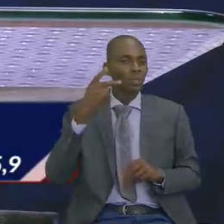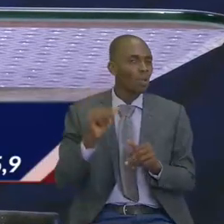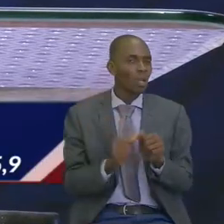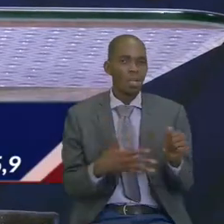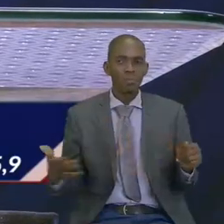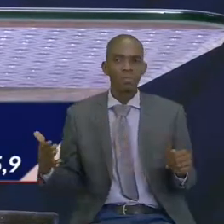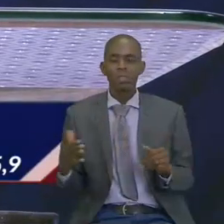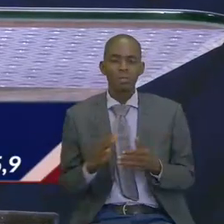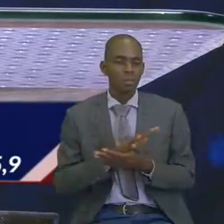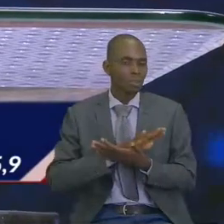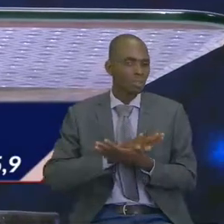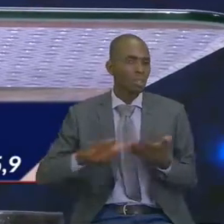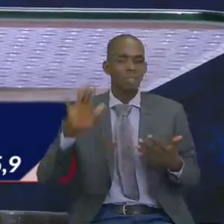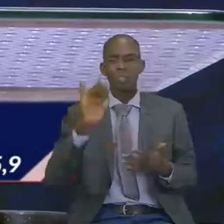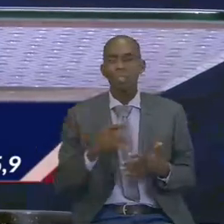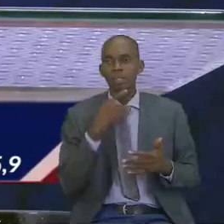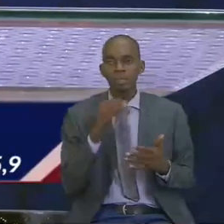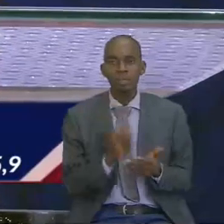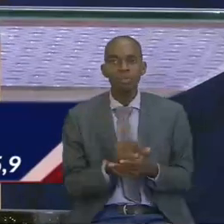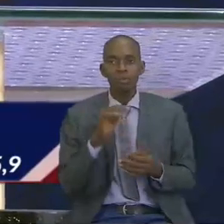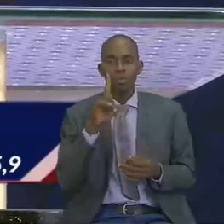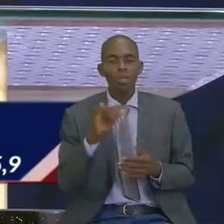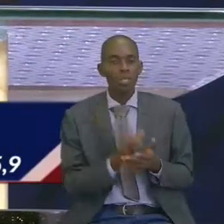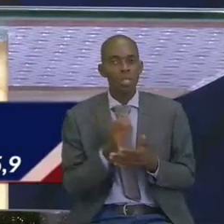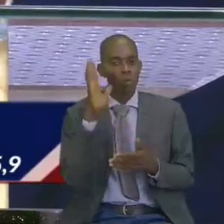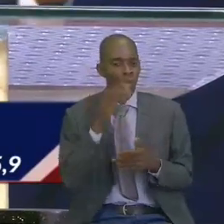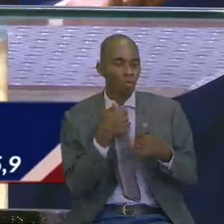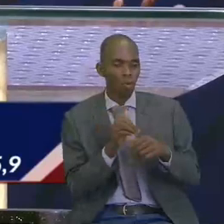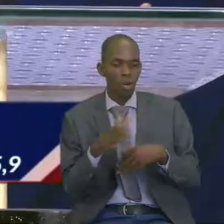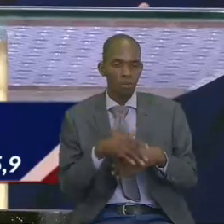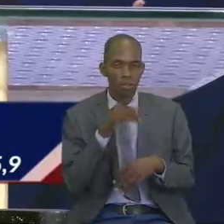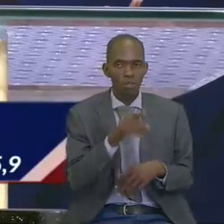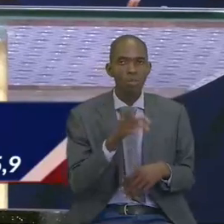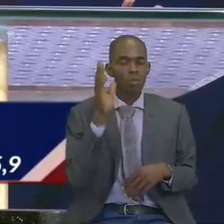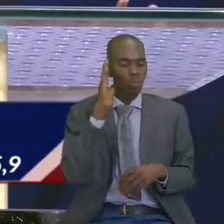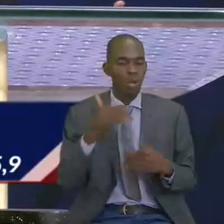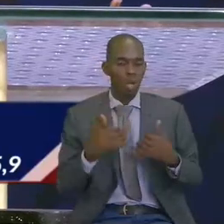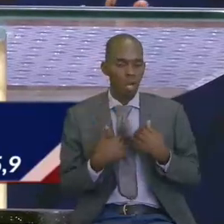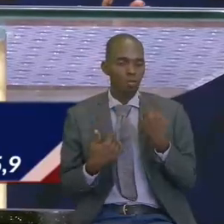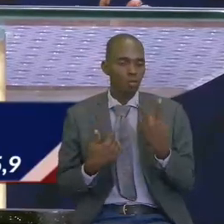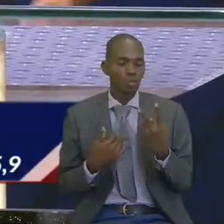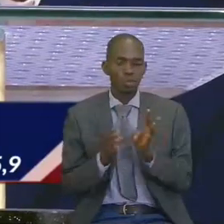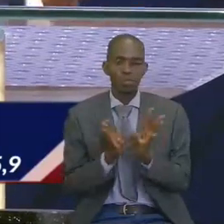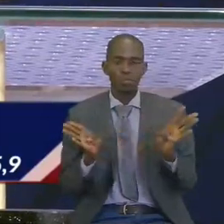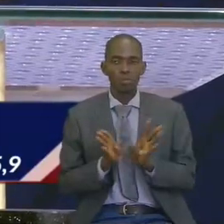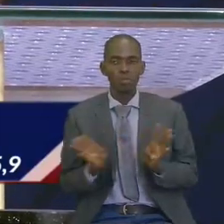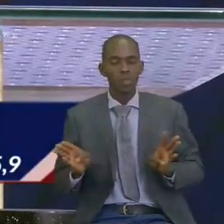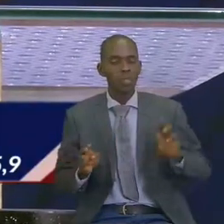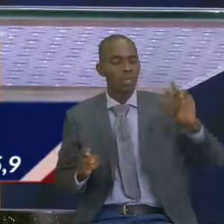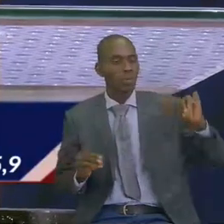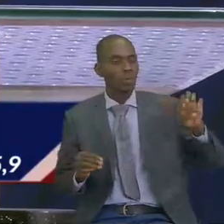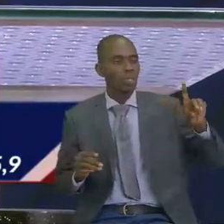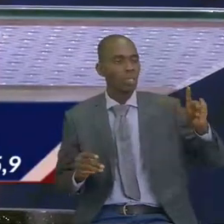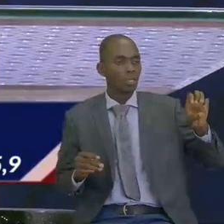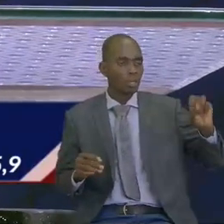distinctement et correctement. Il a dit que celui qui va te suivre aura deux branches. Les Mèdes et les Médo et